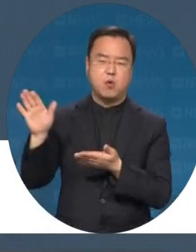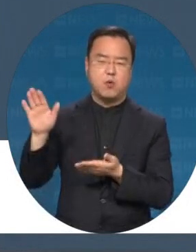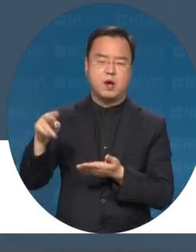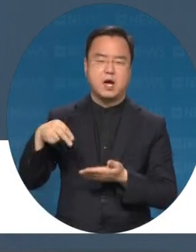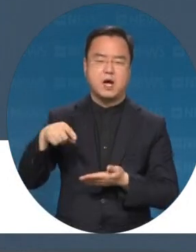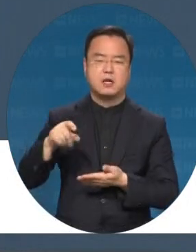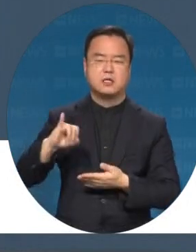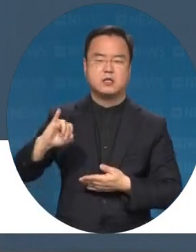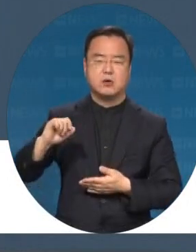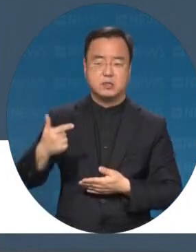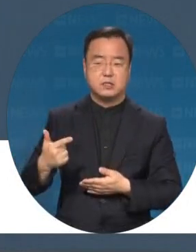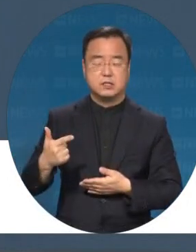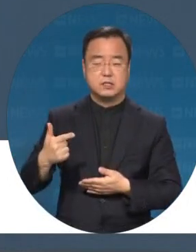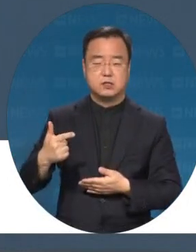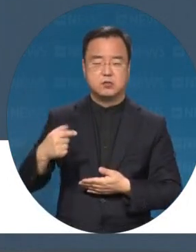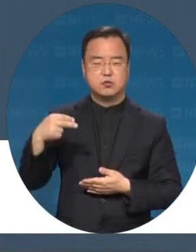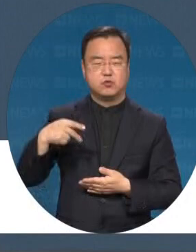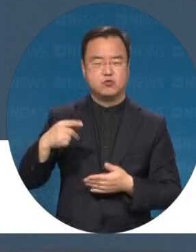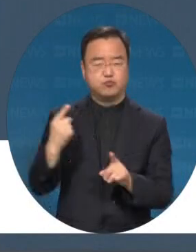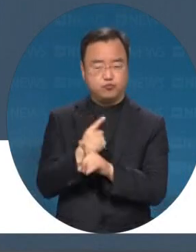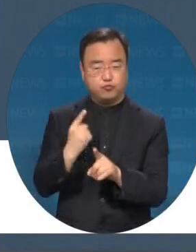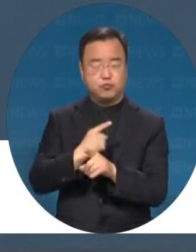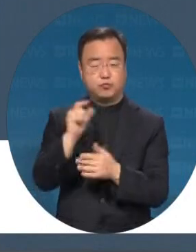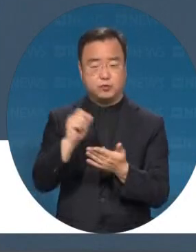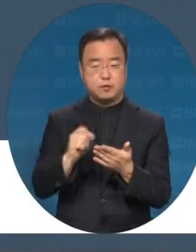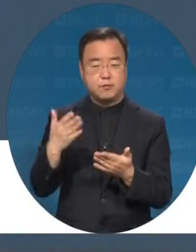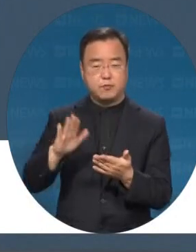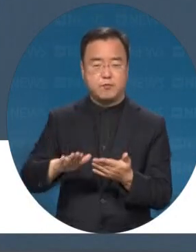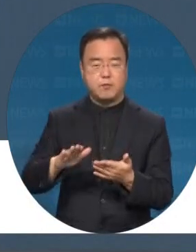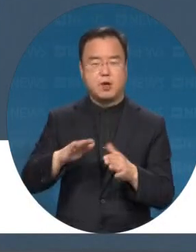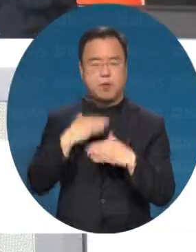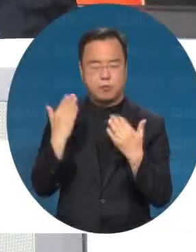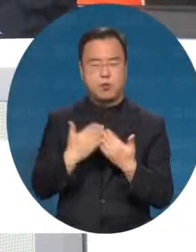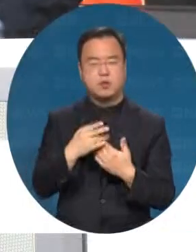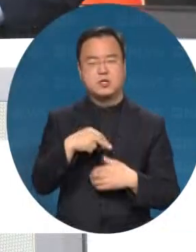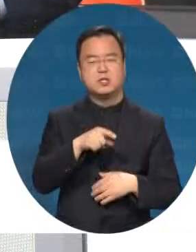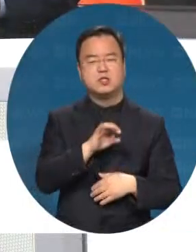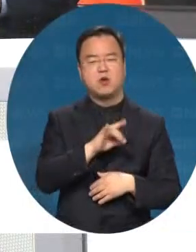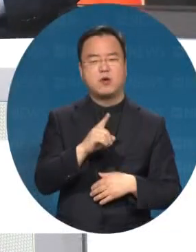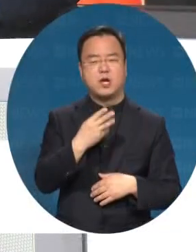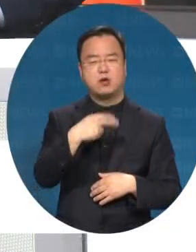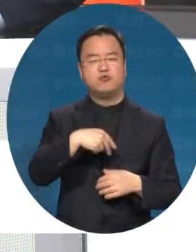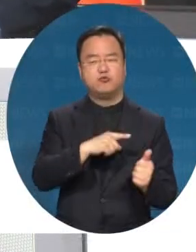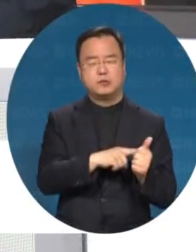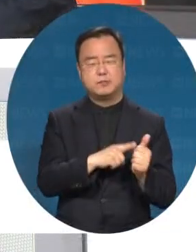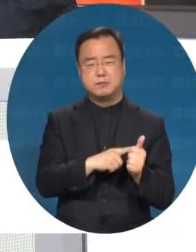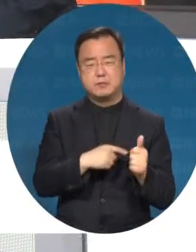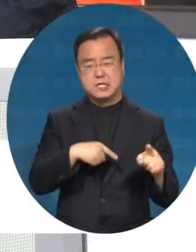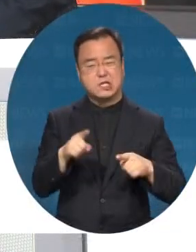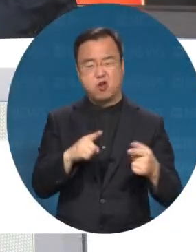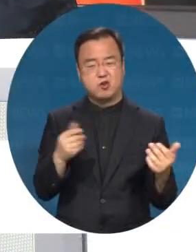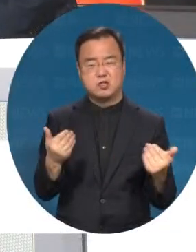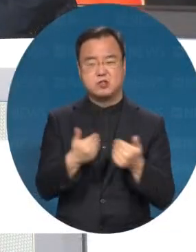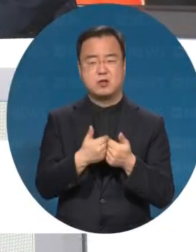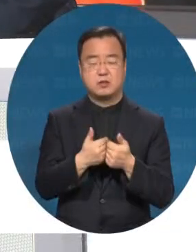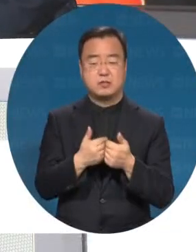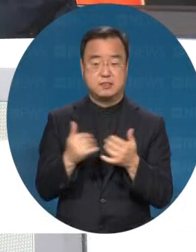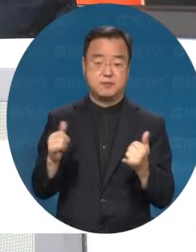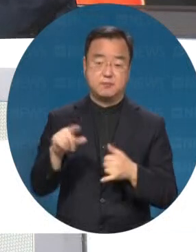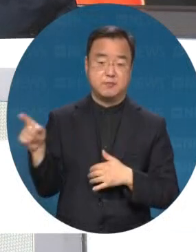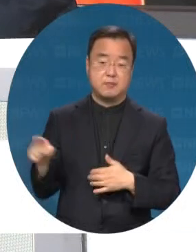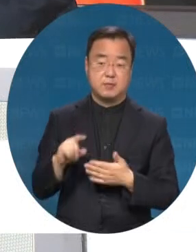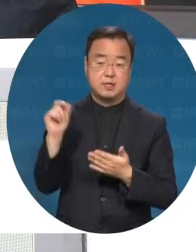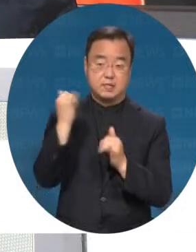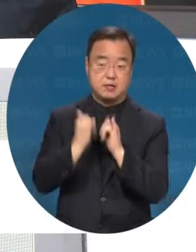서인들이이 수정실록을 썼는데 그들 역시도 서해의 정적들이었습니다 그래서이 서해 유성영어 경우는